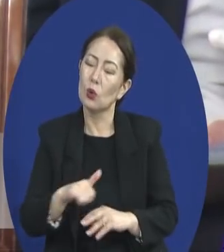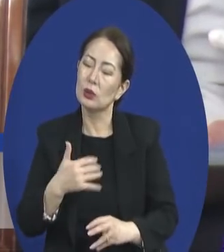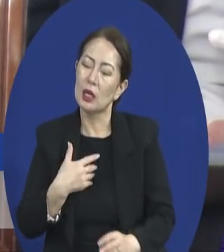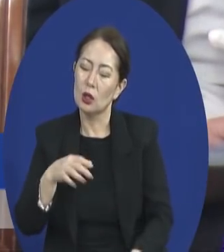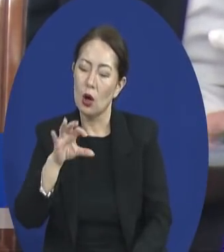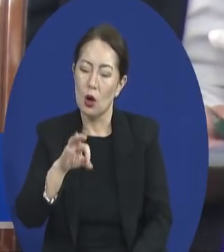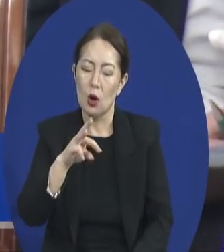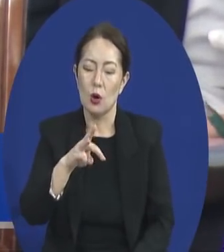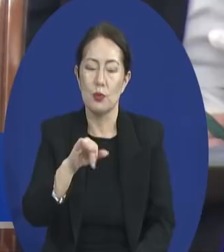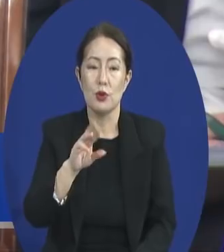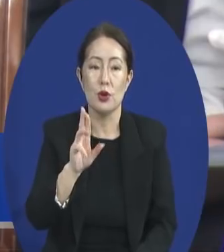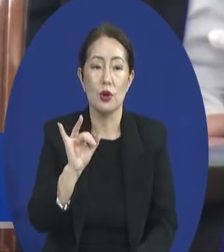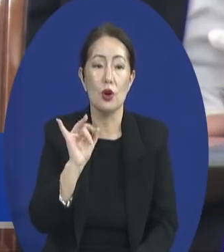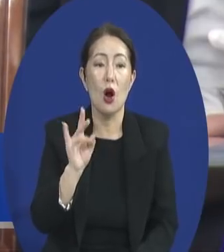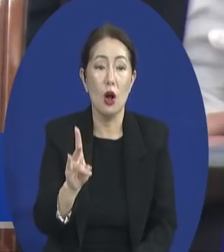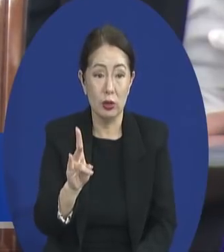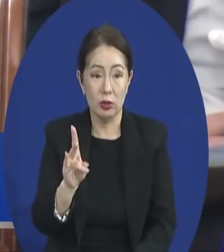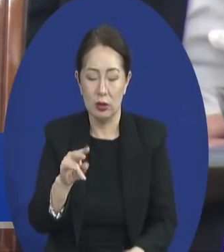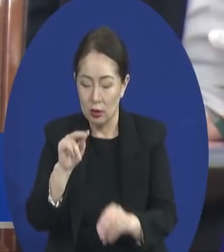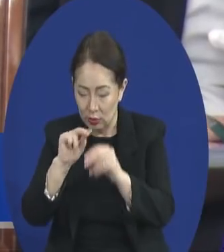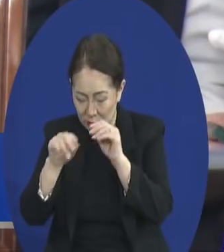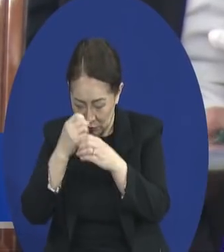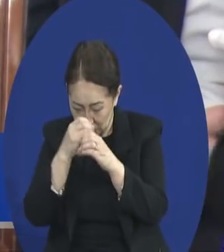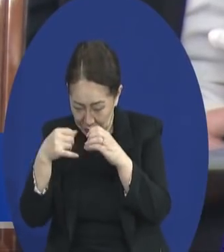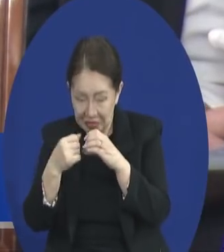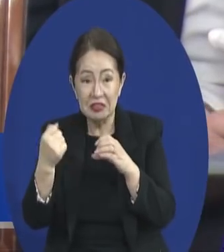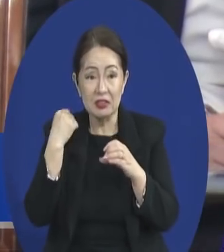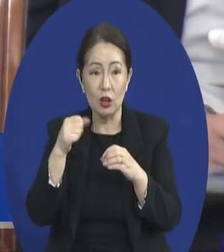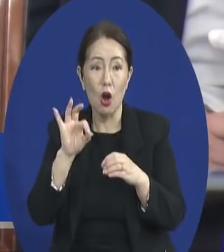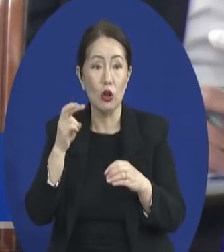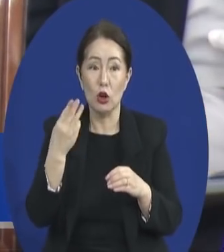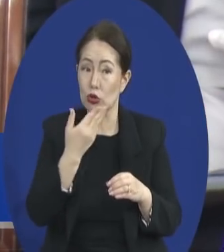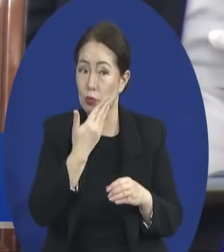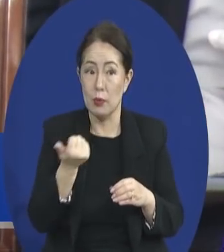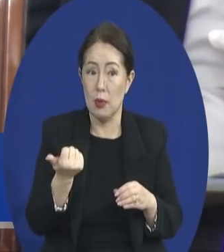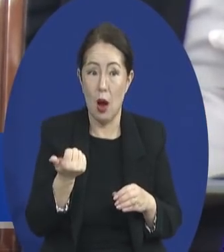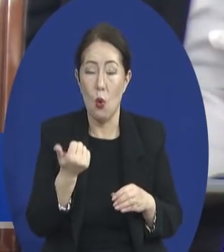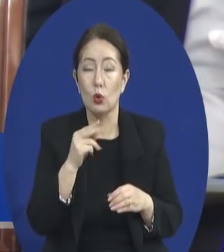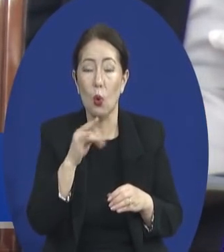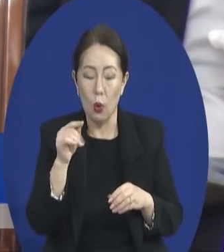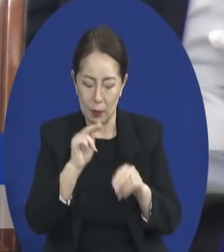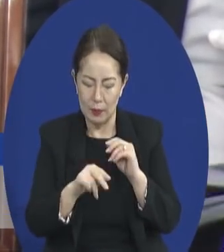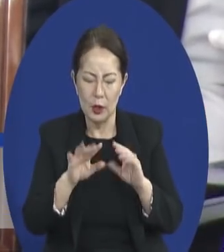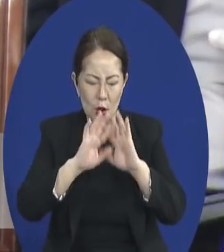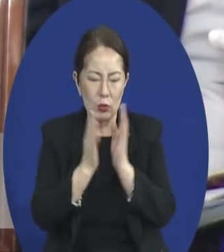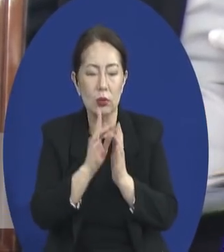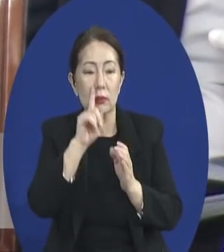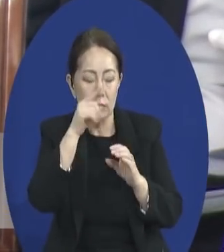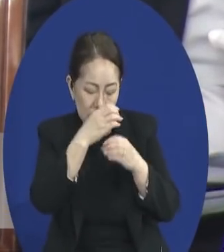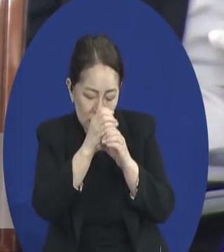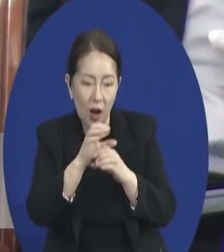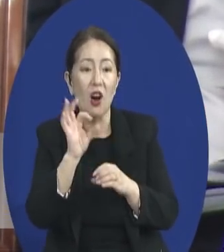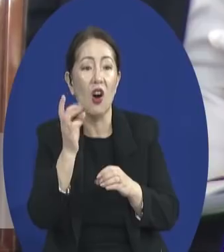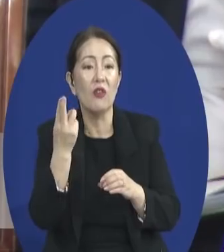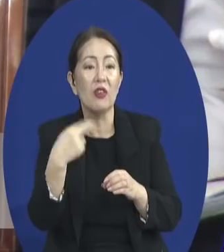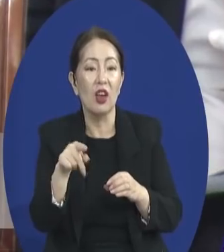төрөвчсөн онцлог бол байхгүй байгаа. За гэхдээ бол бүх төрлийн энэ ковидын халдварыг бол энэ бид бүхэн